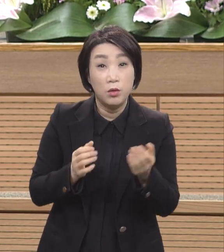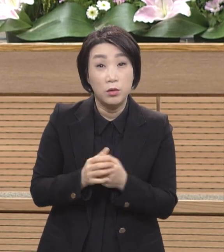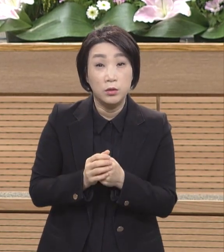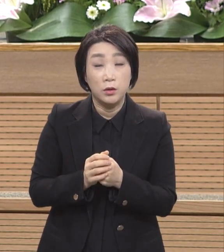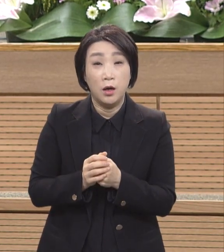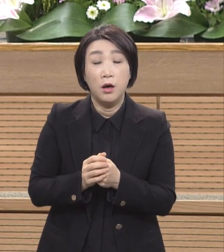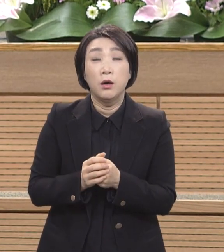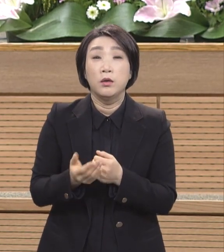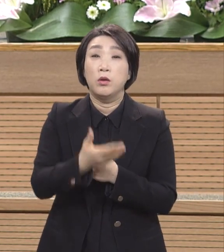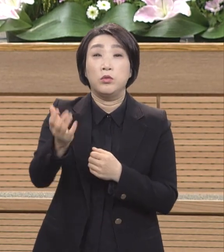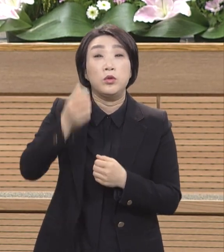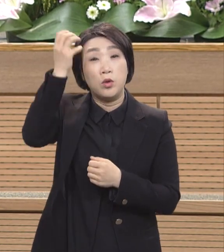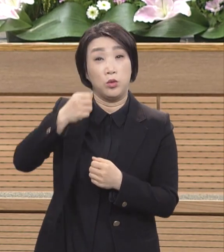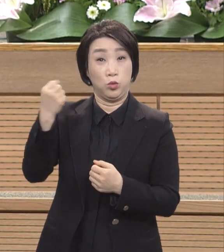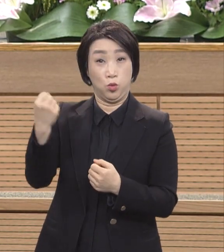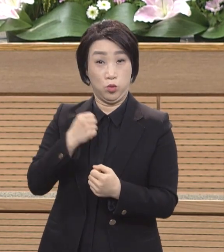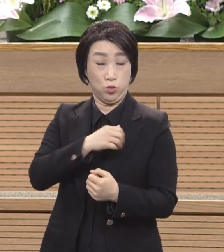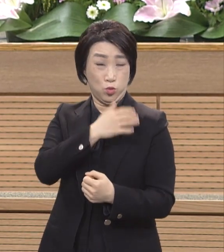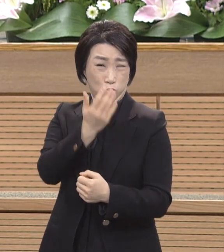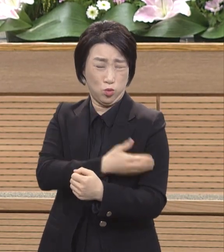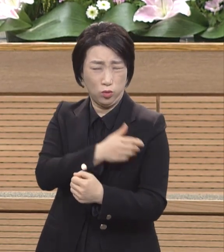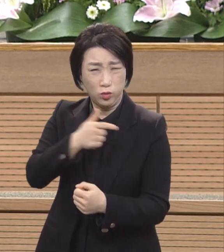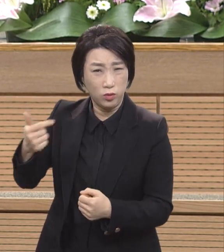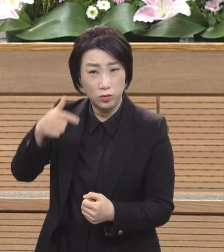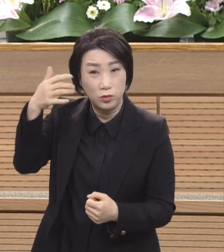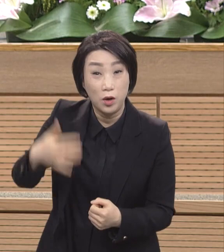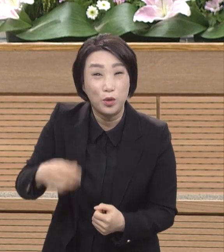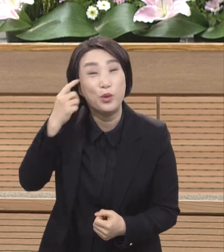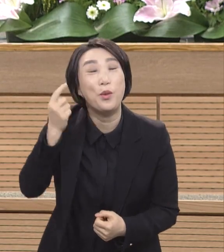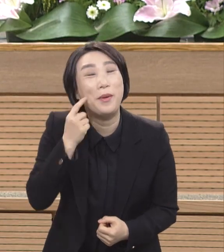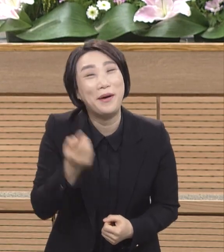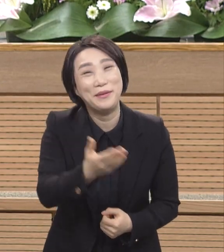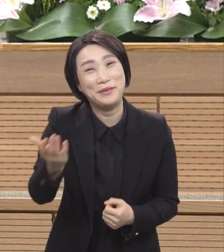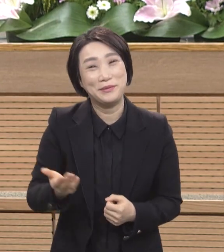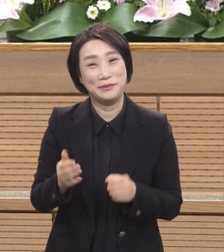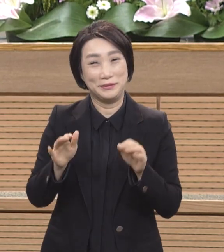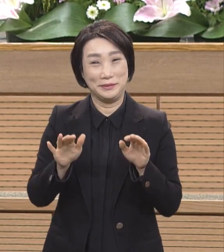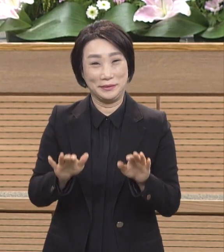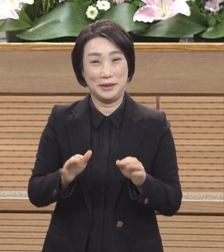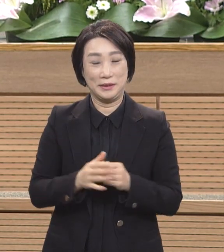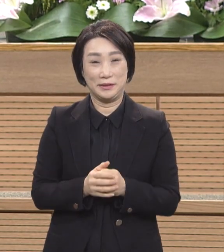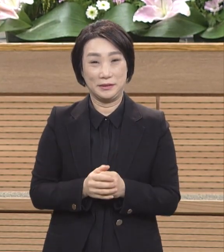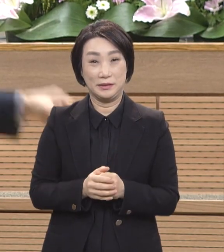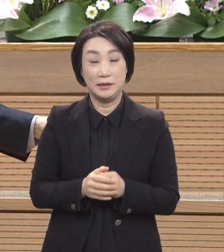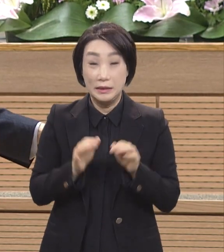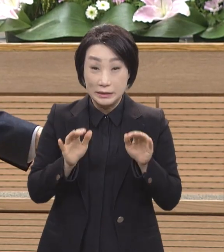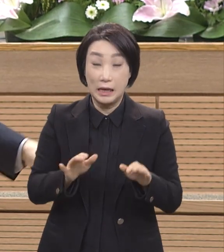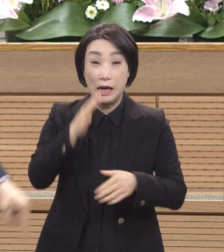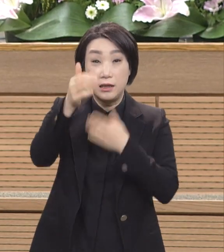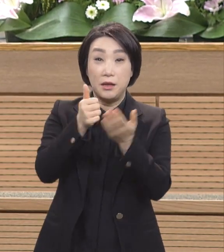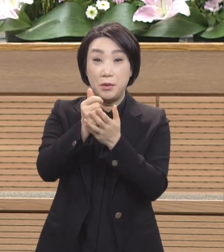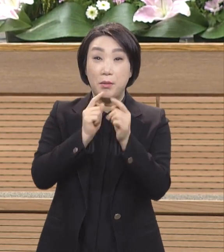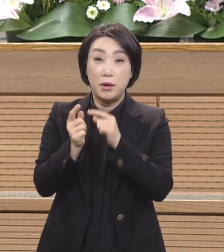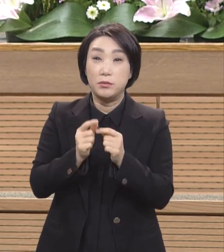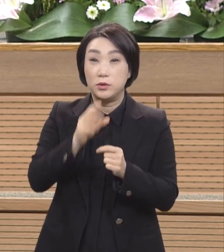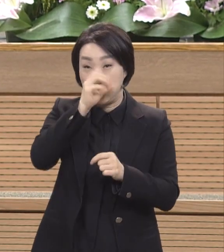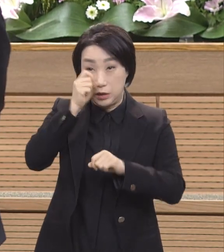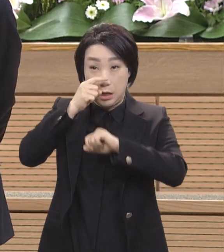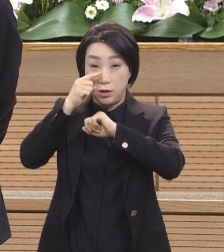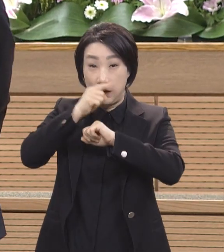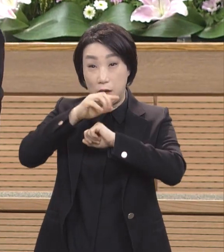얼마나 영적인 권위가 있겠는가 생각 한번 해봐. 근데 먹지 마 하는데